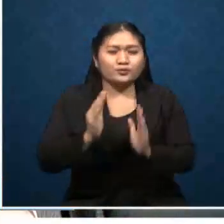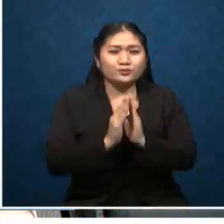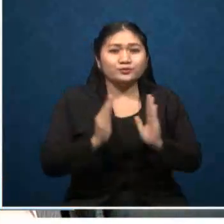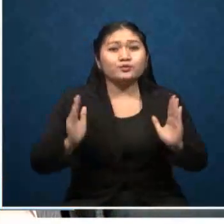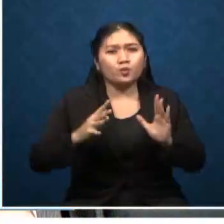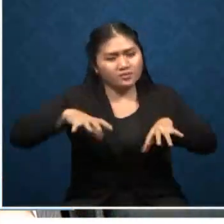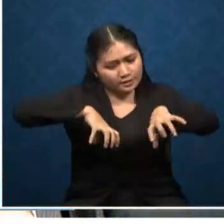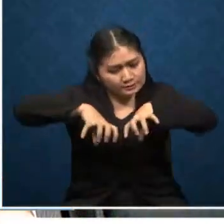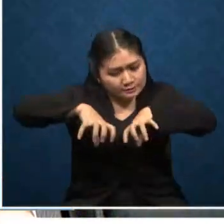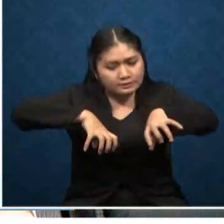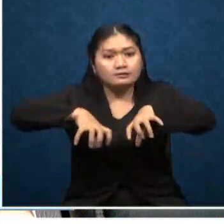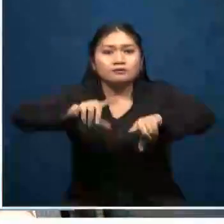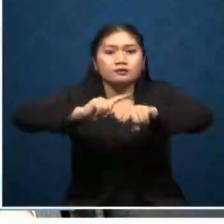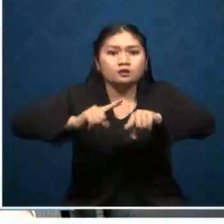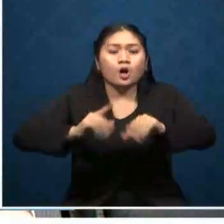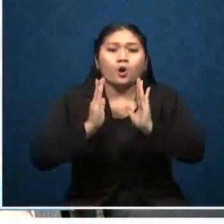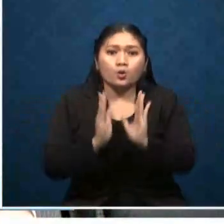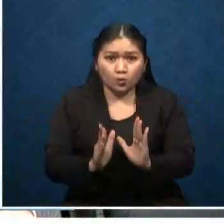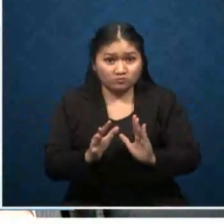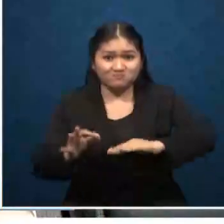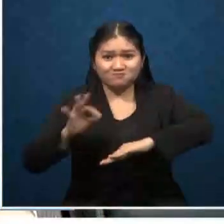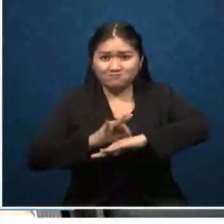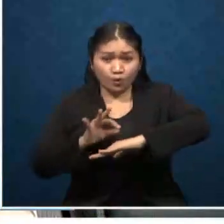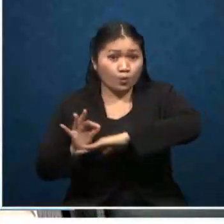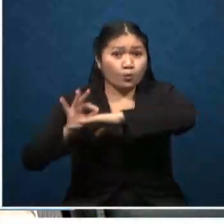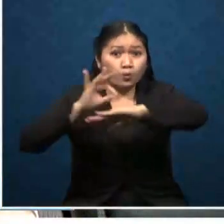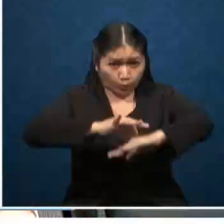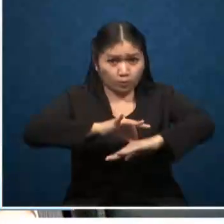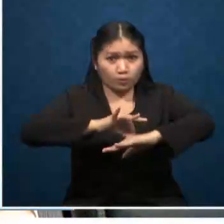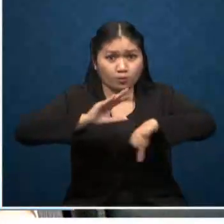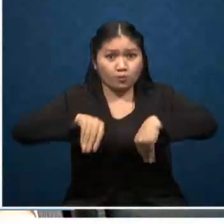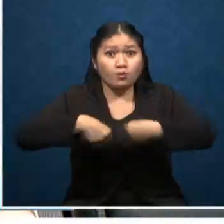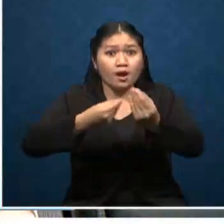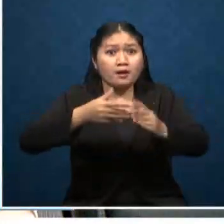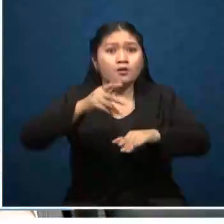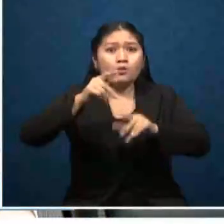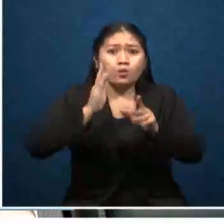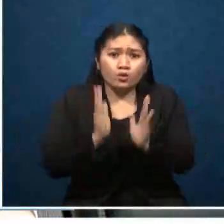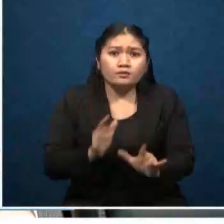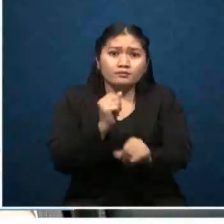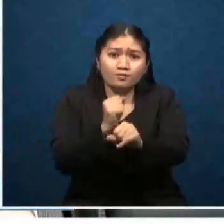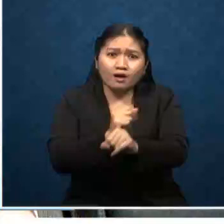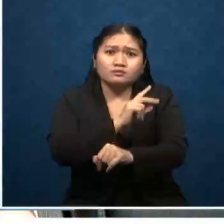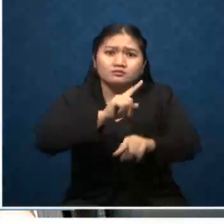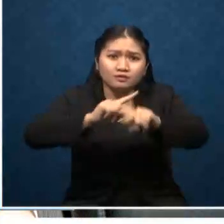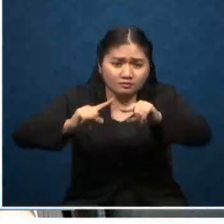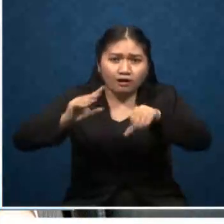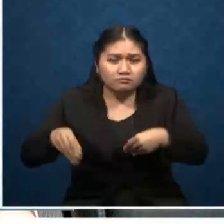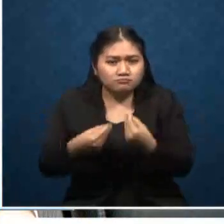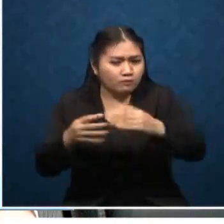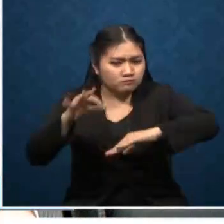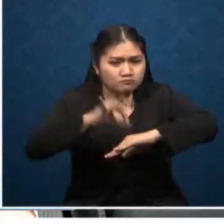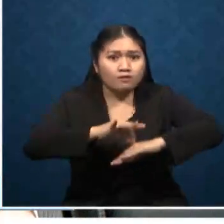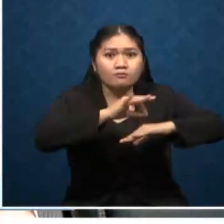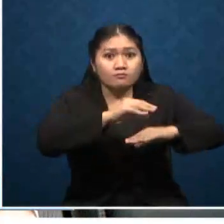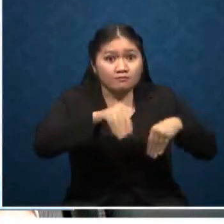การจัดศรรณ อัตรากำลังบร això ค่าราจการ พธักร์าน สาหารสุขต่ ๆ เป็นต้นให้